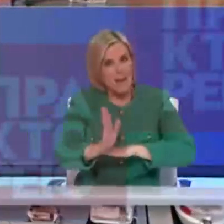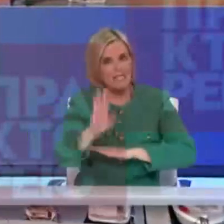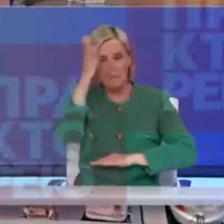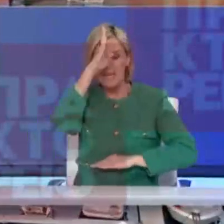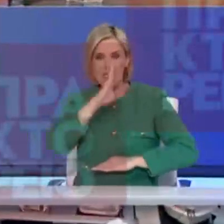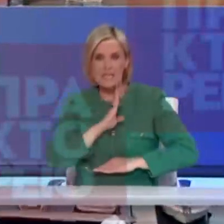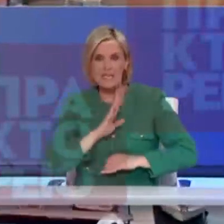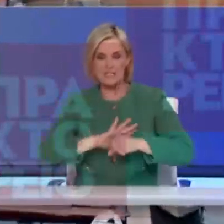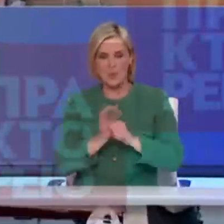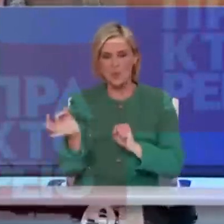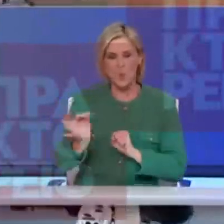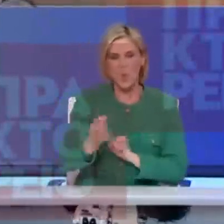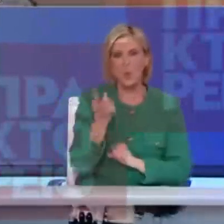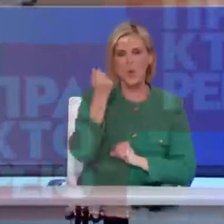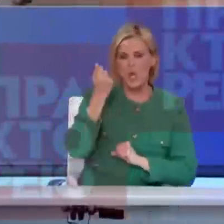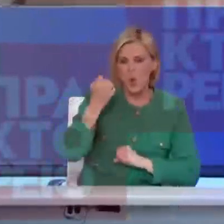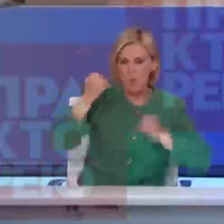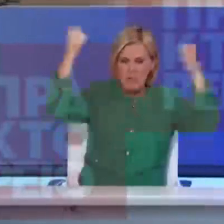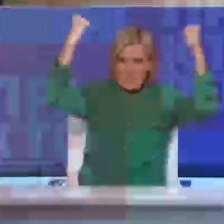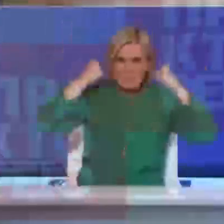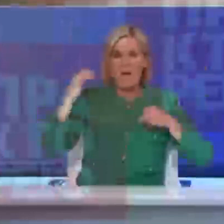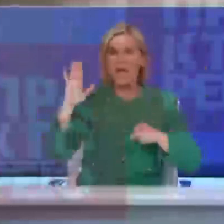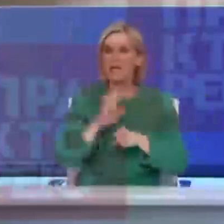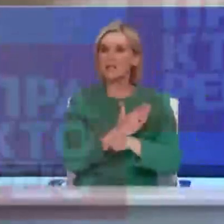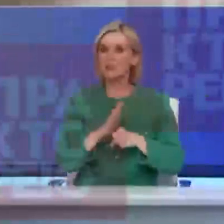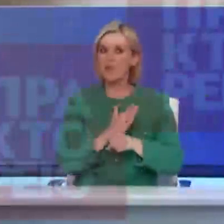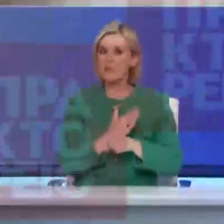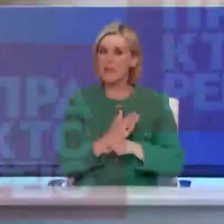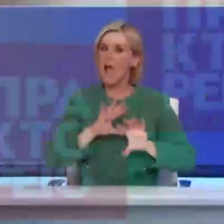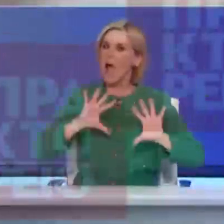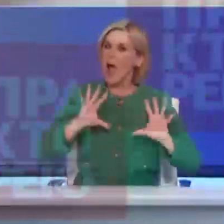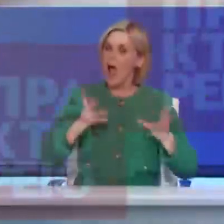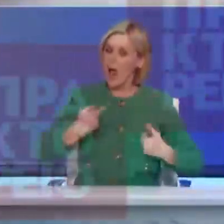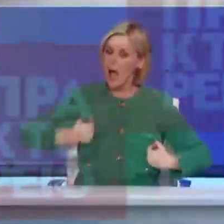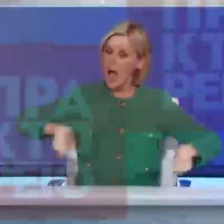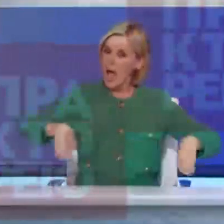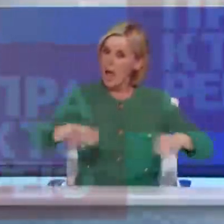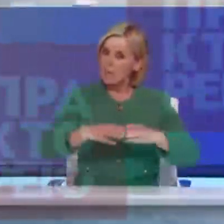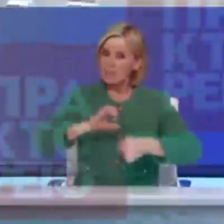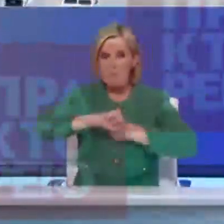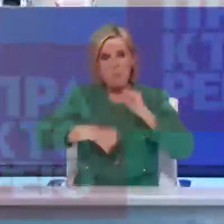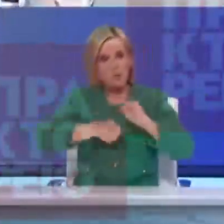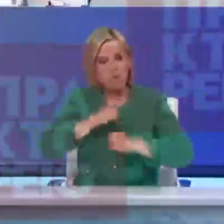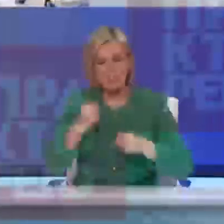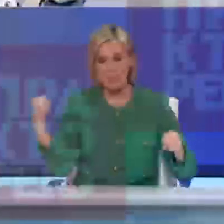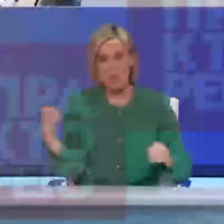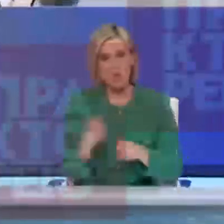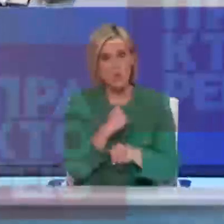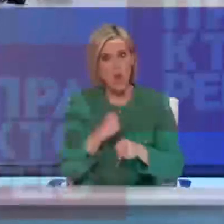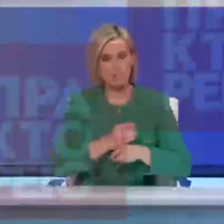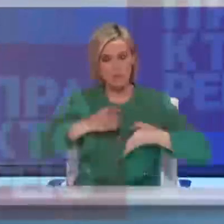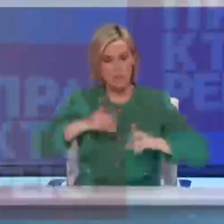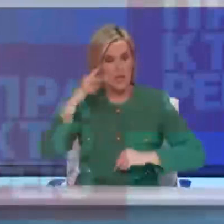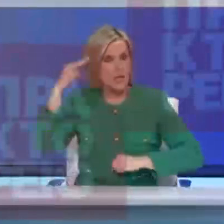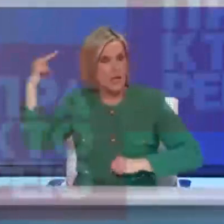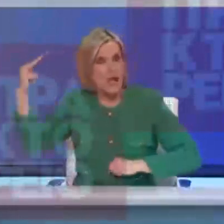είναι πρικισμένη με αυτές τις τρεις καθαρές και φτηνές πηγές που σπανίζουν σε άλλες